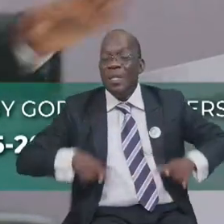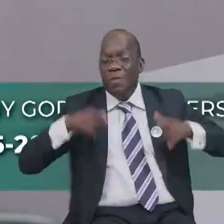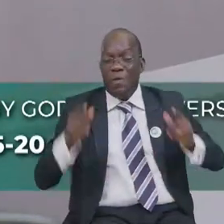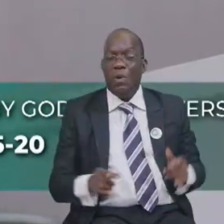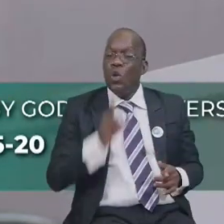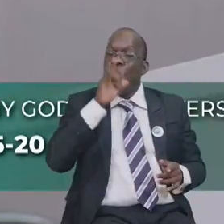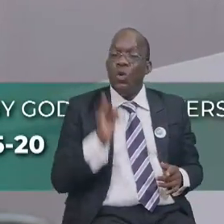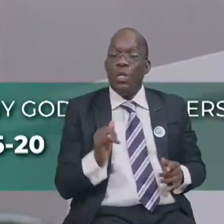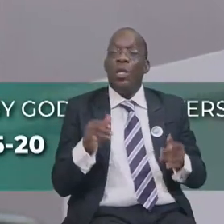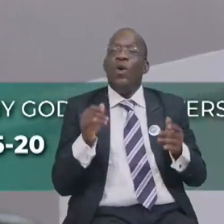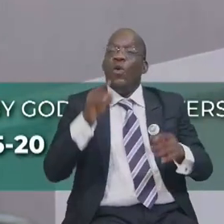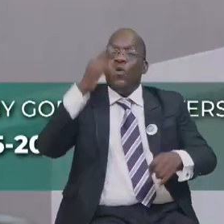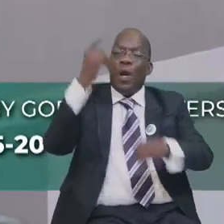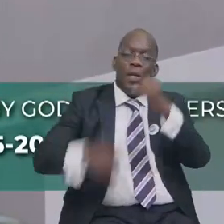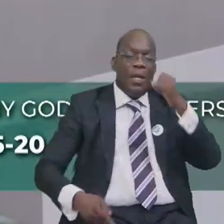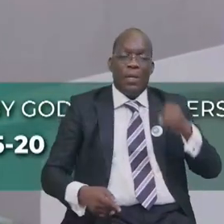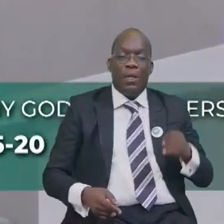Final.